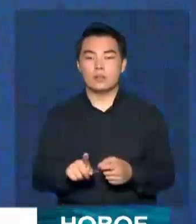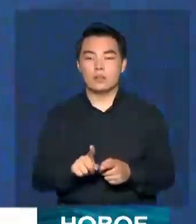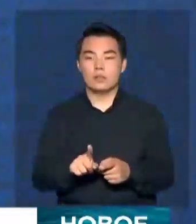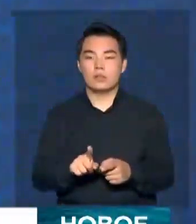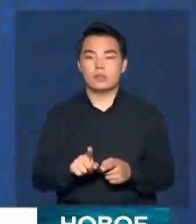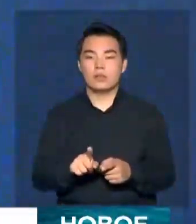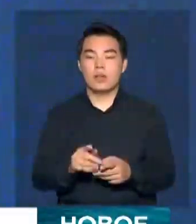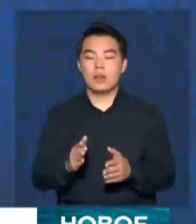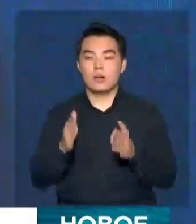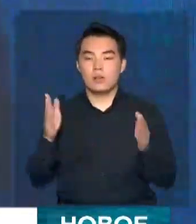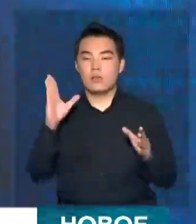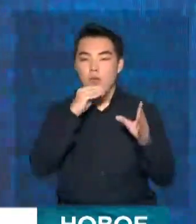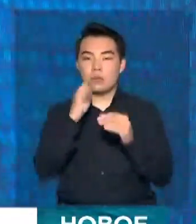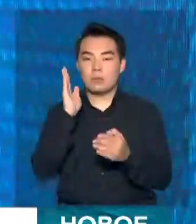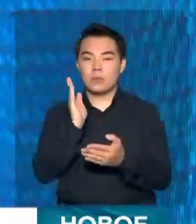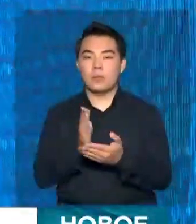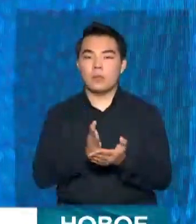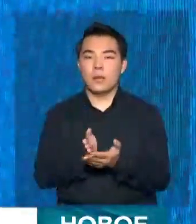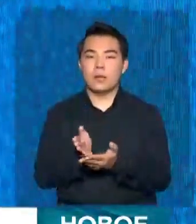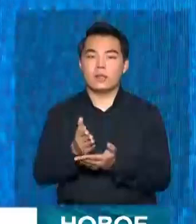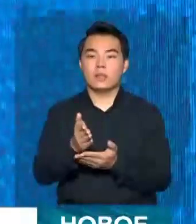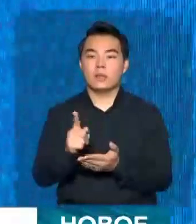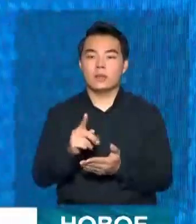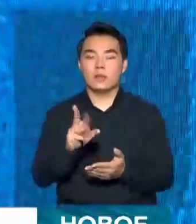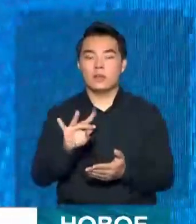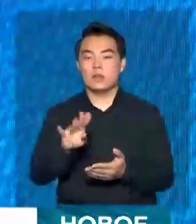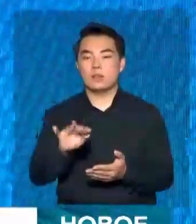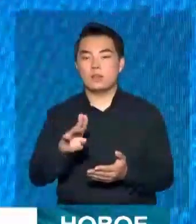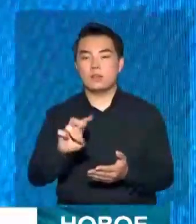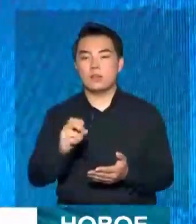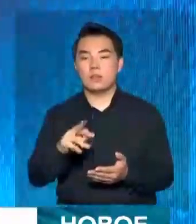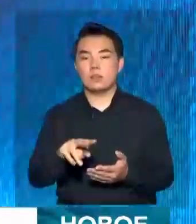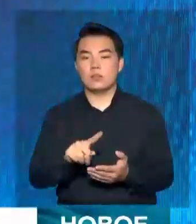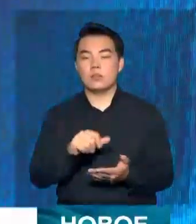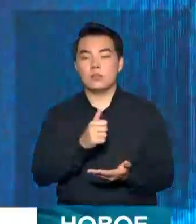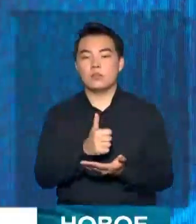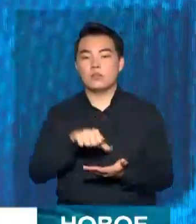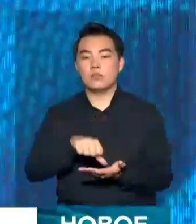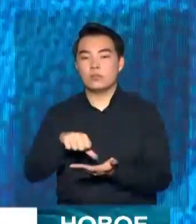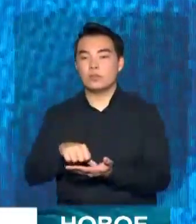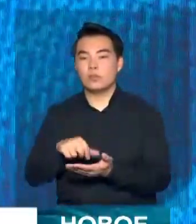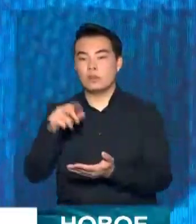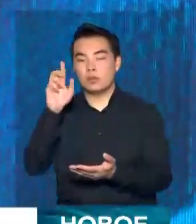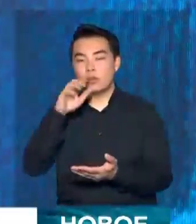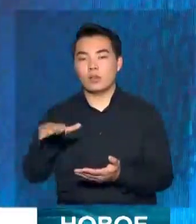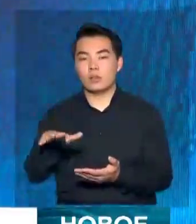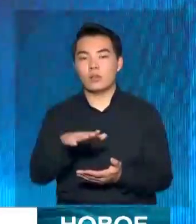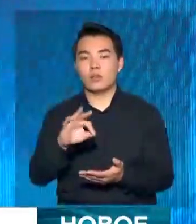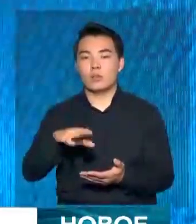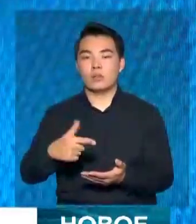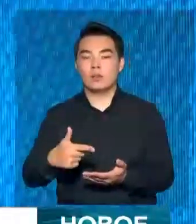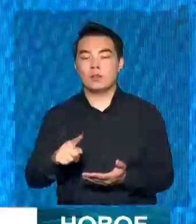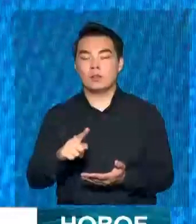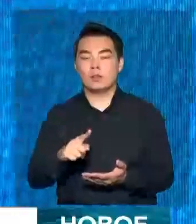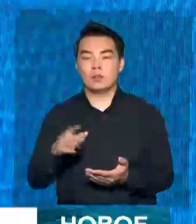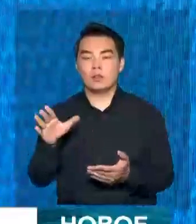существует огромная такая возможность для политической координации между государствами-членами. То есть в конечном итоге это усилит переговорные